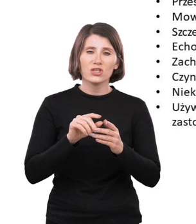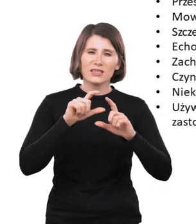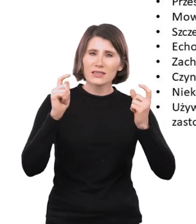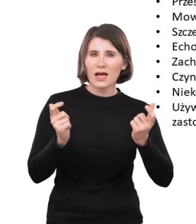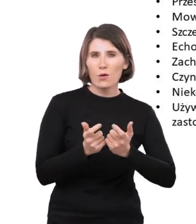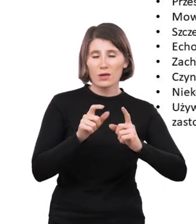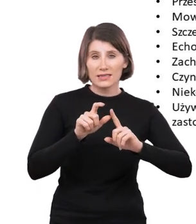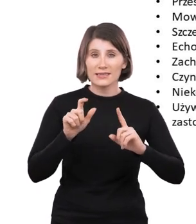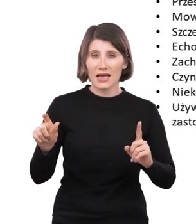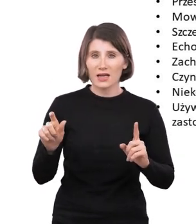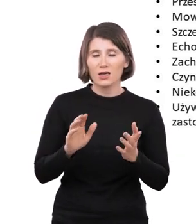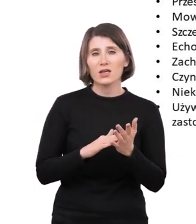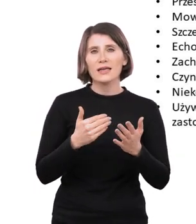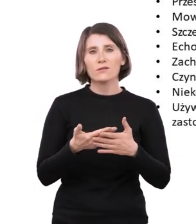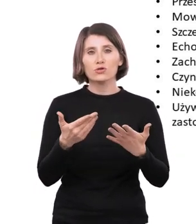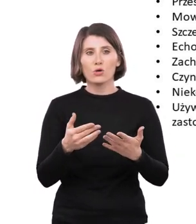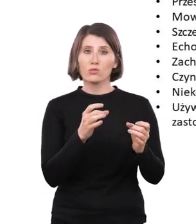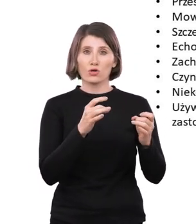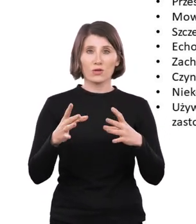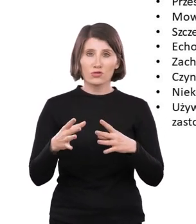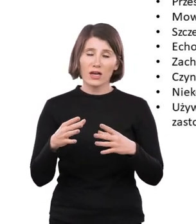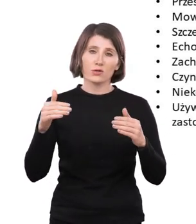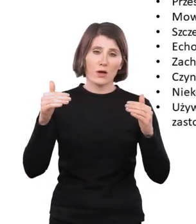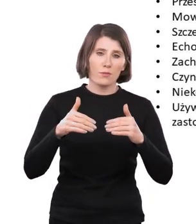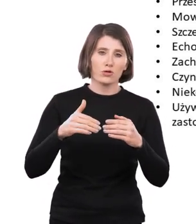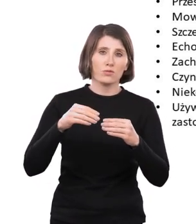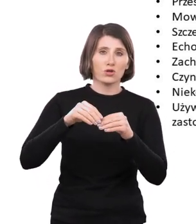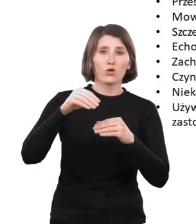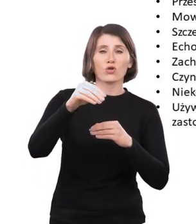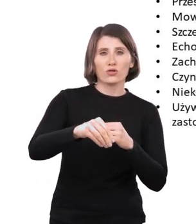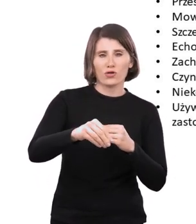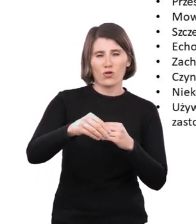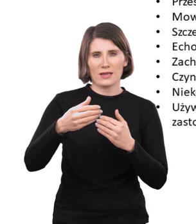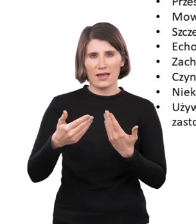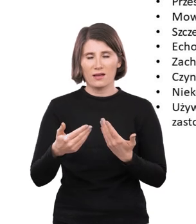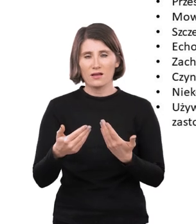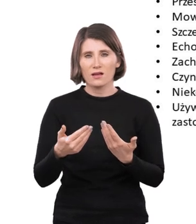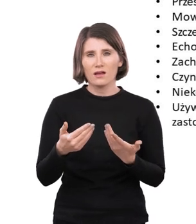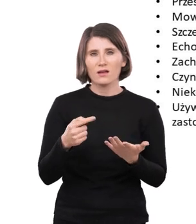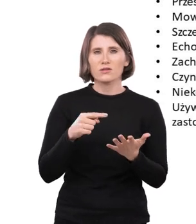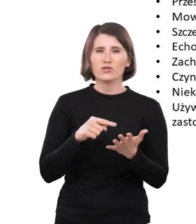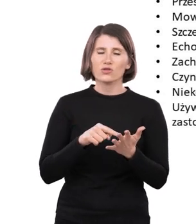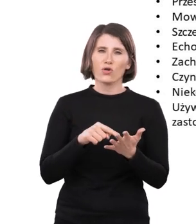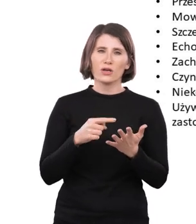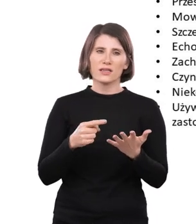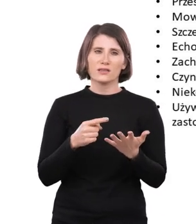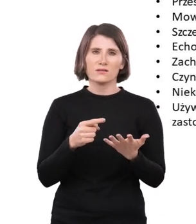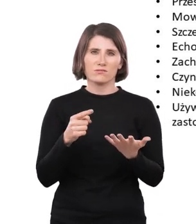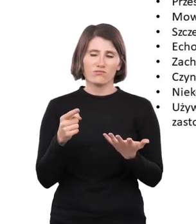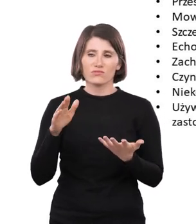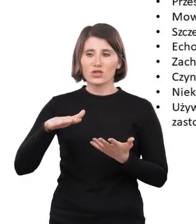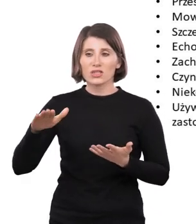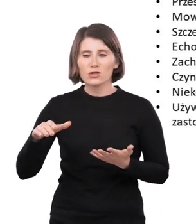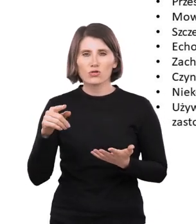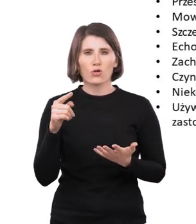być natychmiastowe, mogą być odroczone, które polegają na tym, że dziecko, kiedy usłyszy jakieś